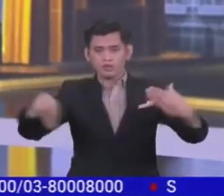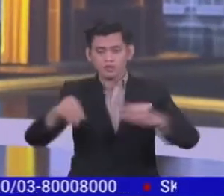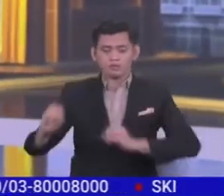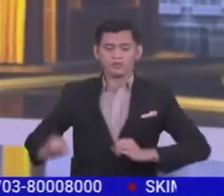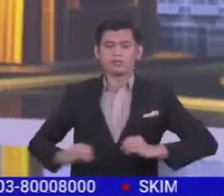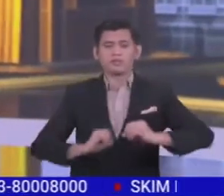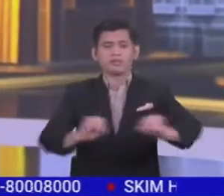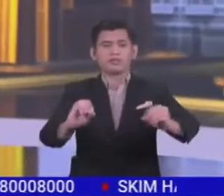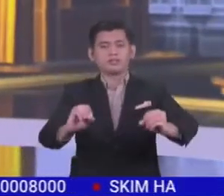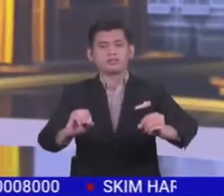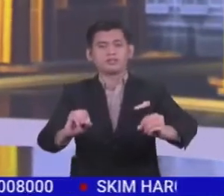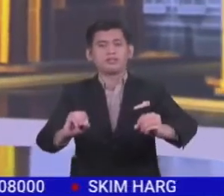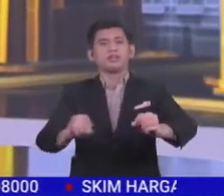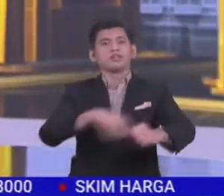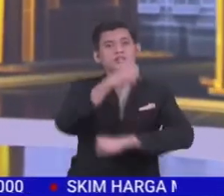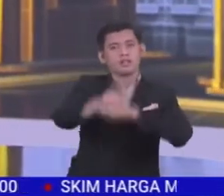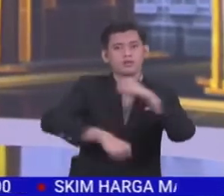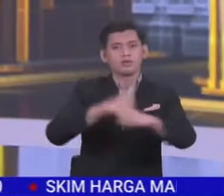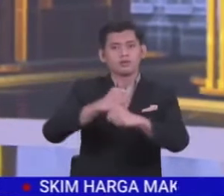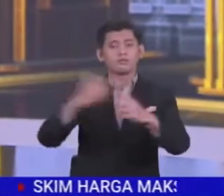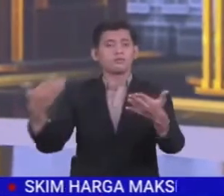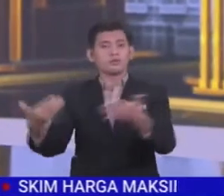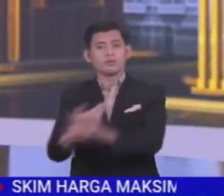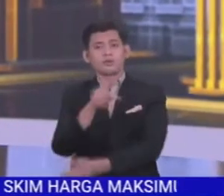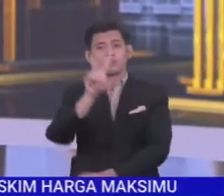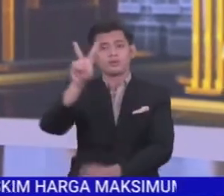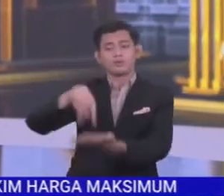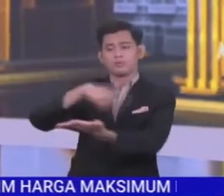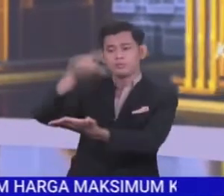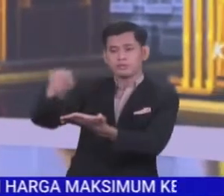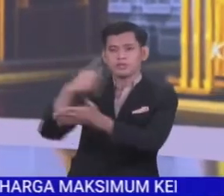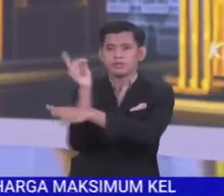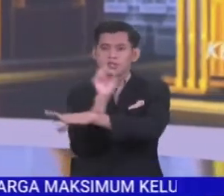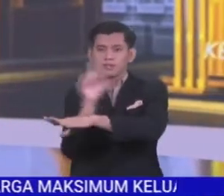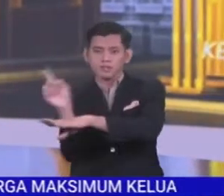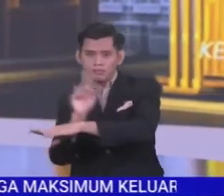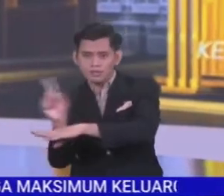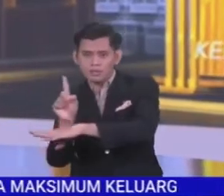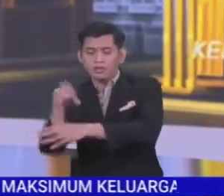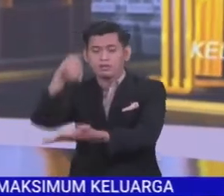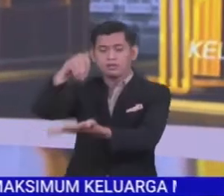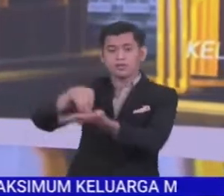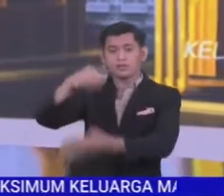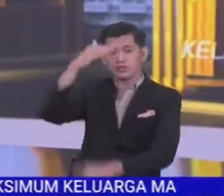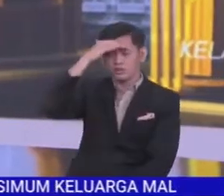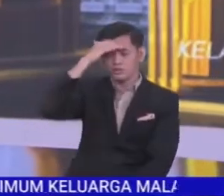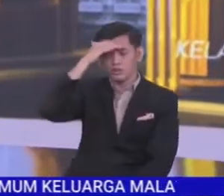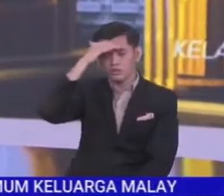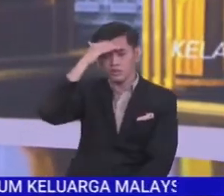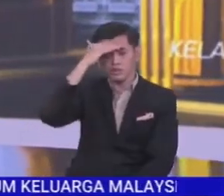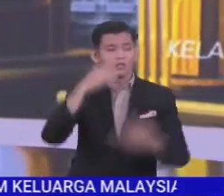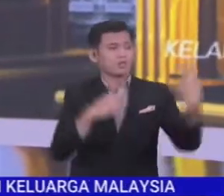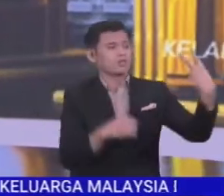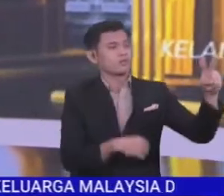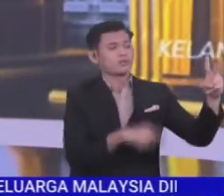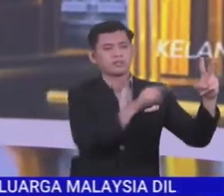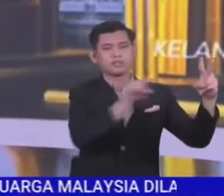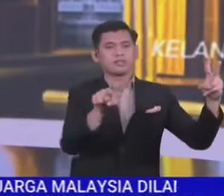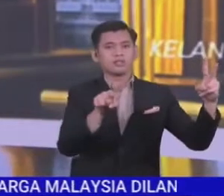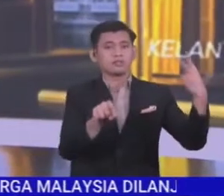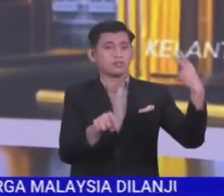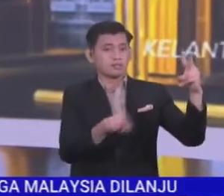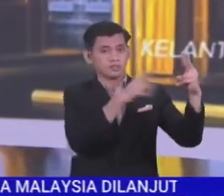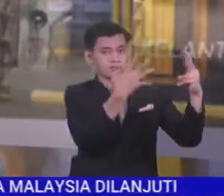bersepadu musim perayaan dan tahun baru di 21 hiburan di Jawa baru Joko antara 1215 ini 12 tengah malam